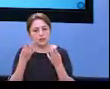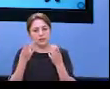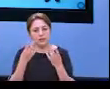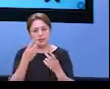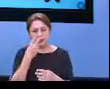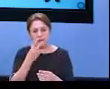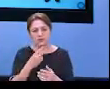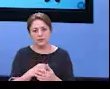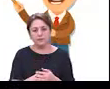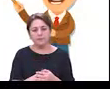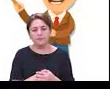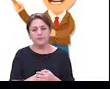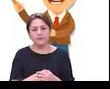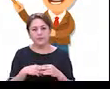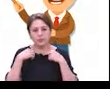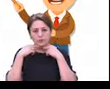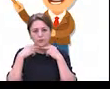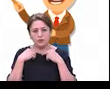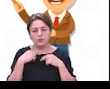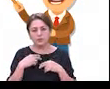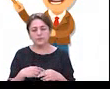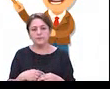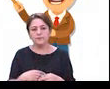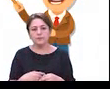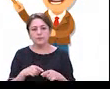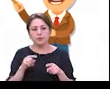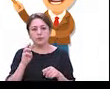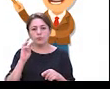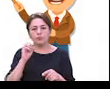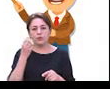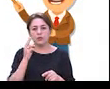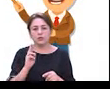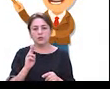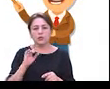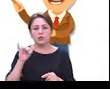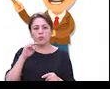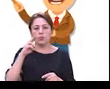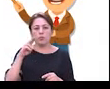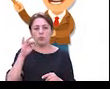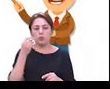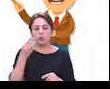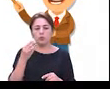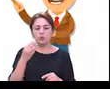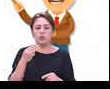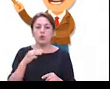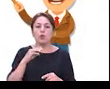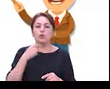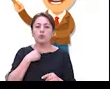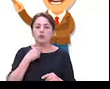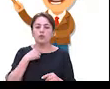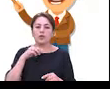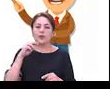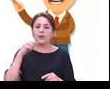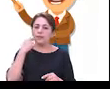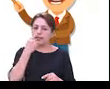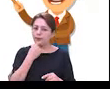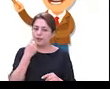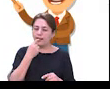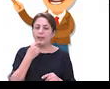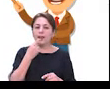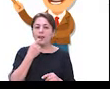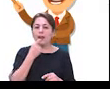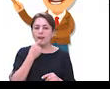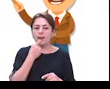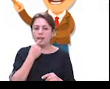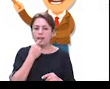ekan? E'tibor bering. Bu mashqimizda undosh tovushlarni til undoshlari, lab